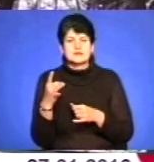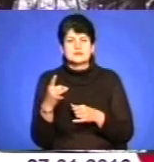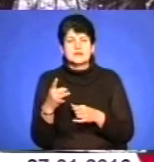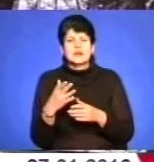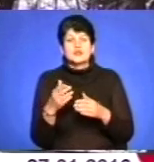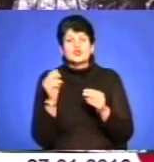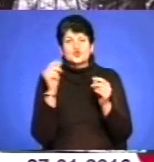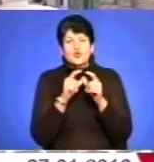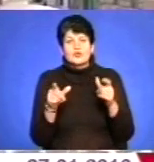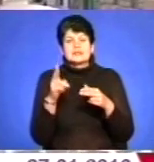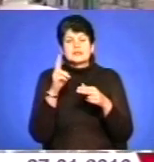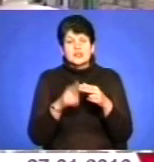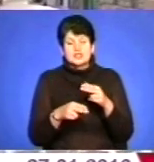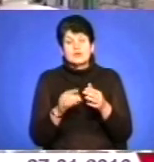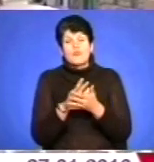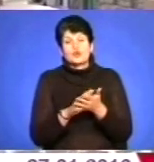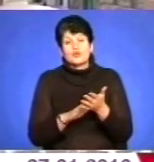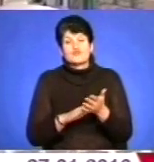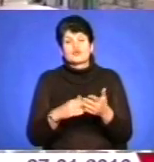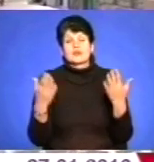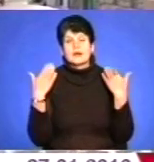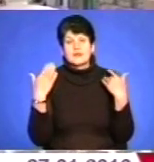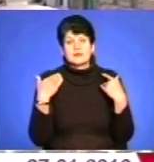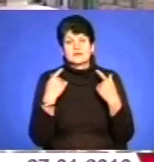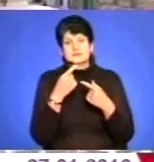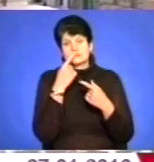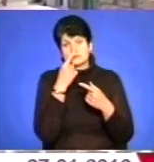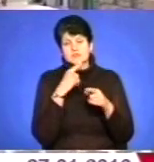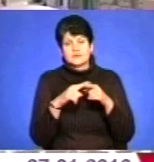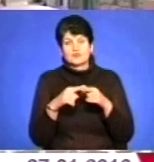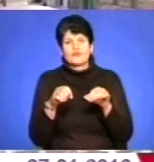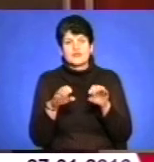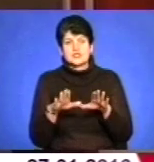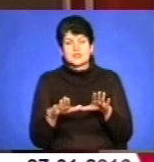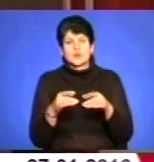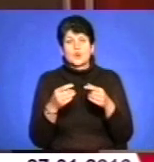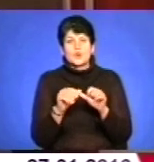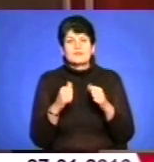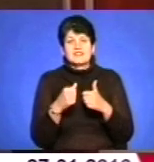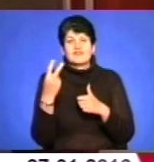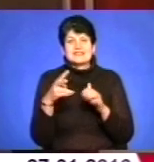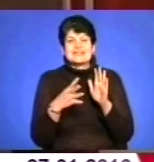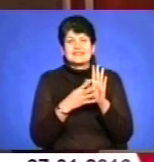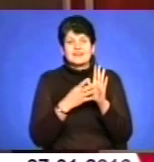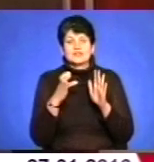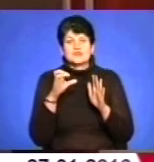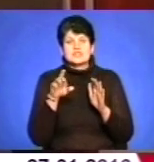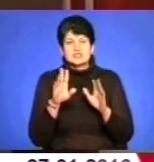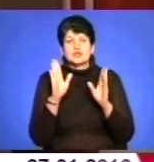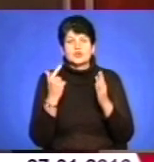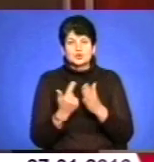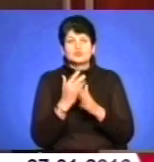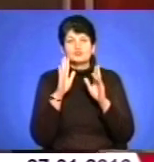досі зачинені. Чи продовжать вимушені канікули, днями вирішить техногенна комісія. 29 січня засідає